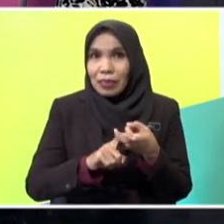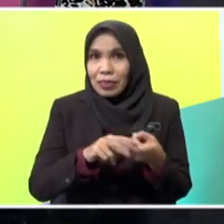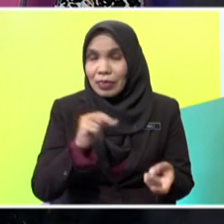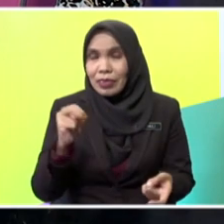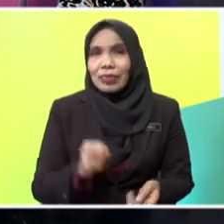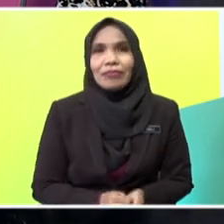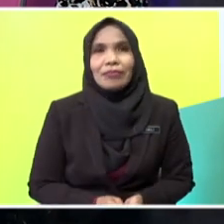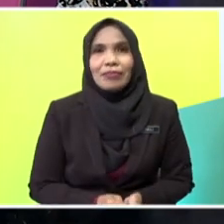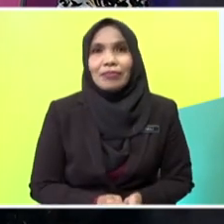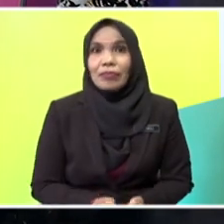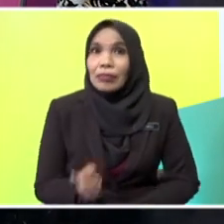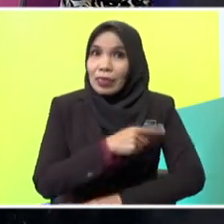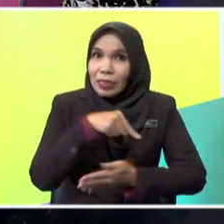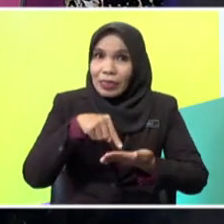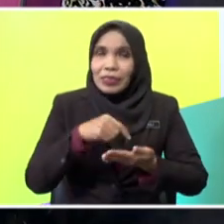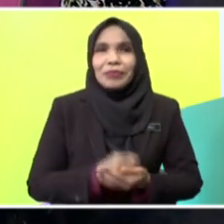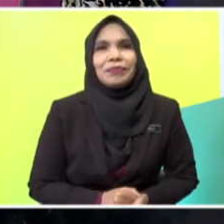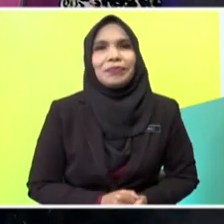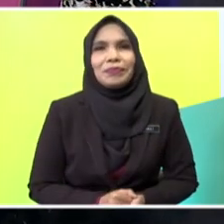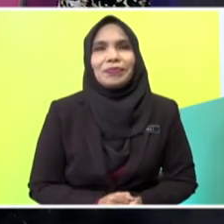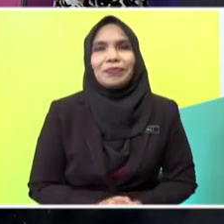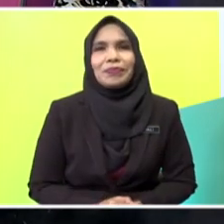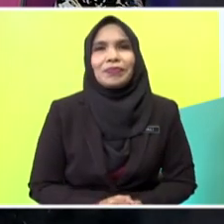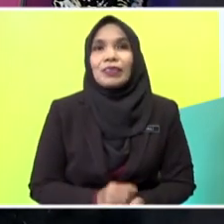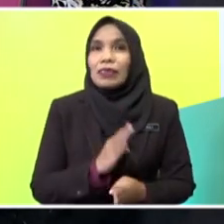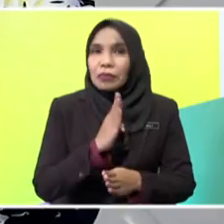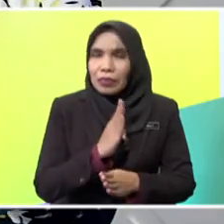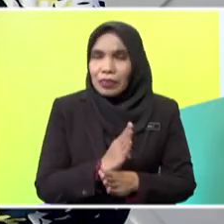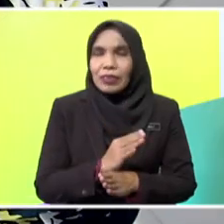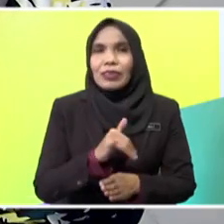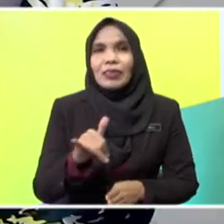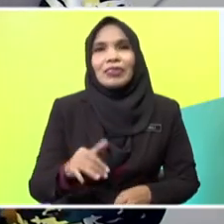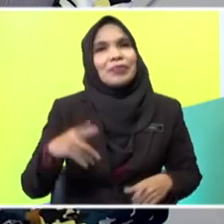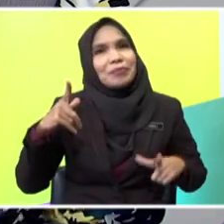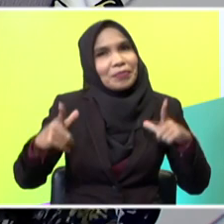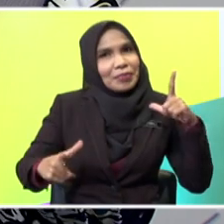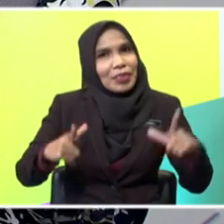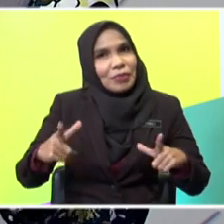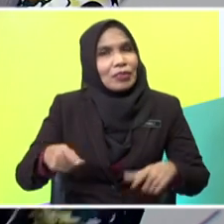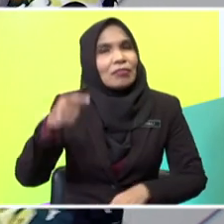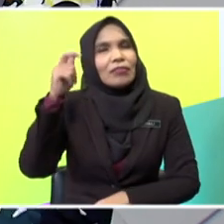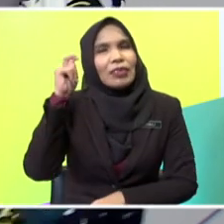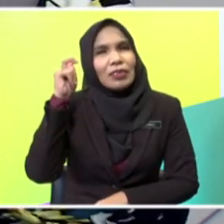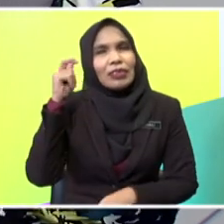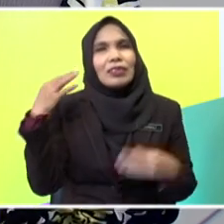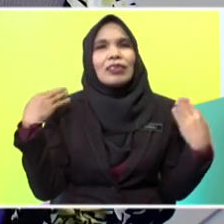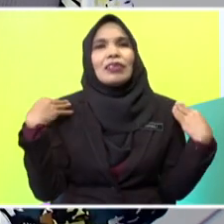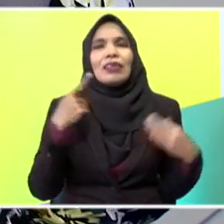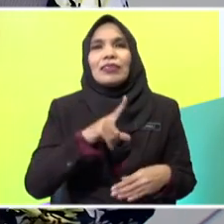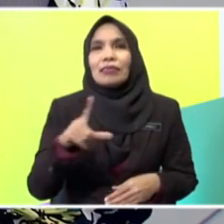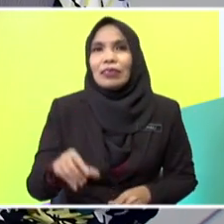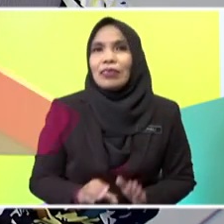cikgu? Ha, yang sebenarnya Rena, lakonan tadi itu adalah gambaran sebenar anak murid